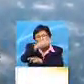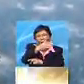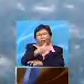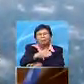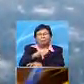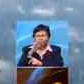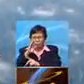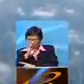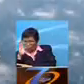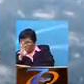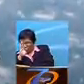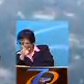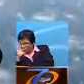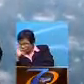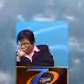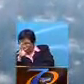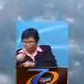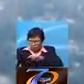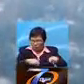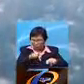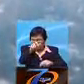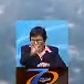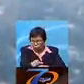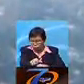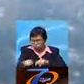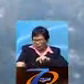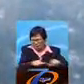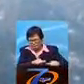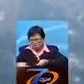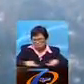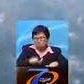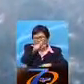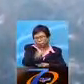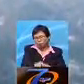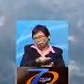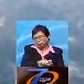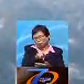agensi risikan mengenai tindakan agresif individu tertentu.